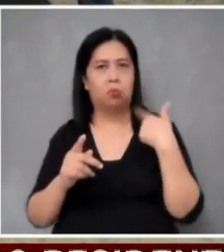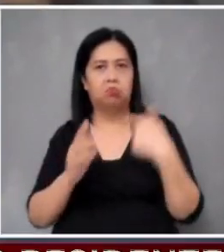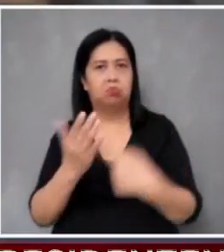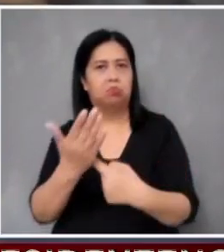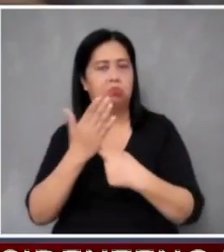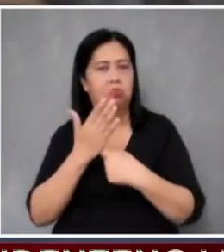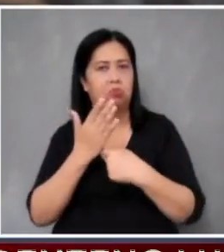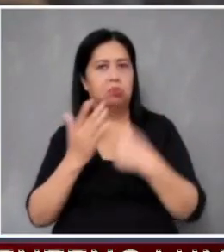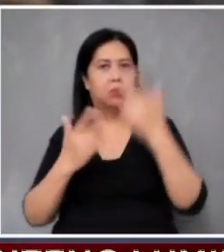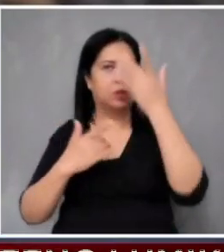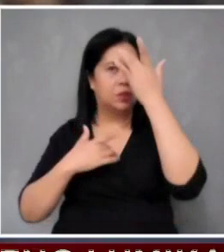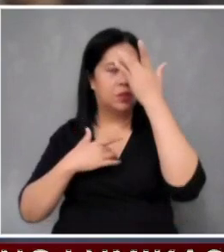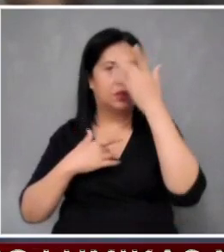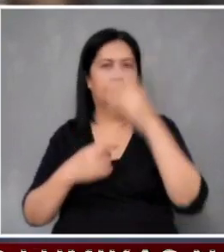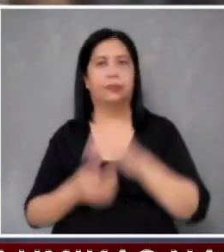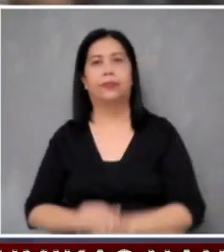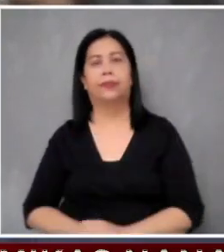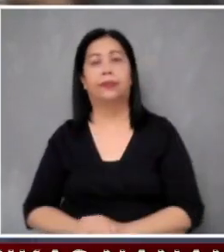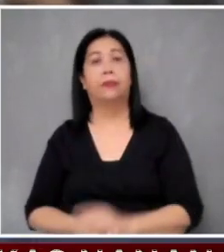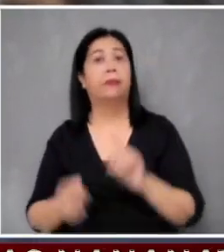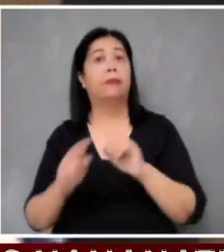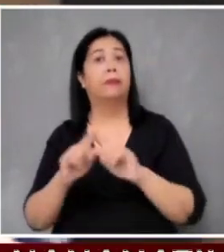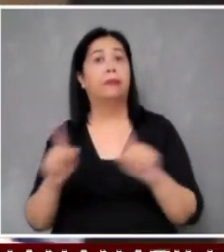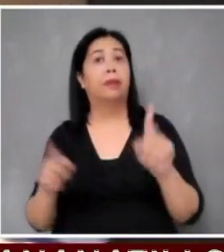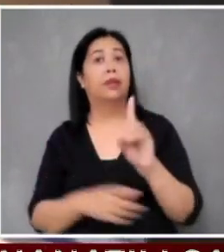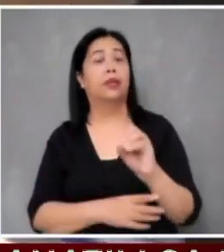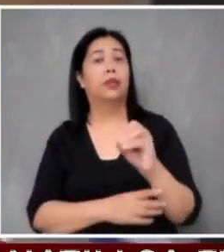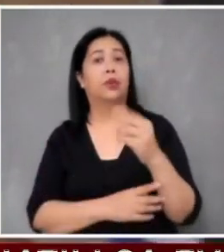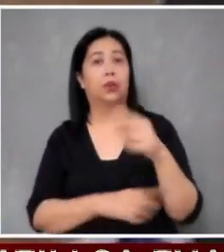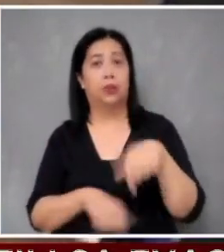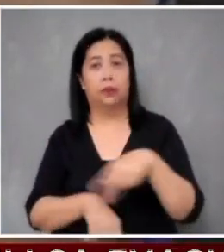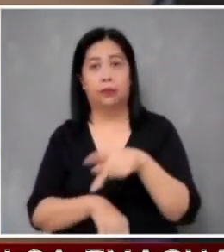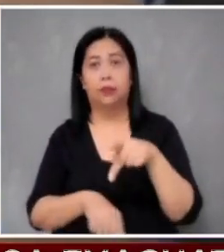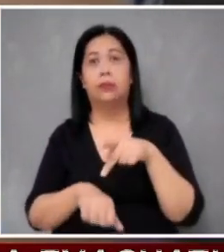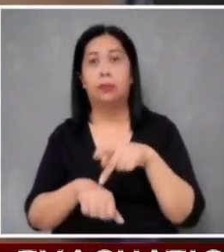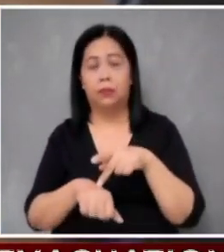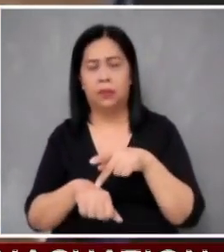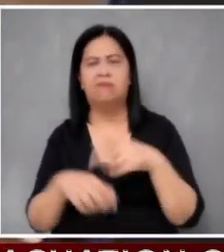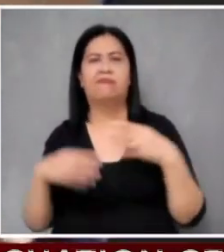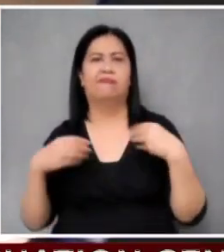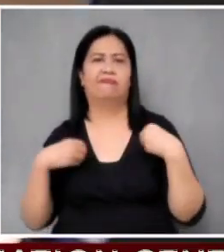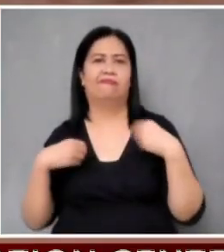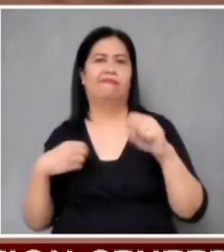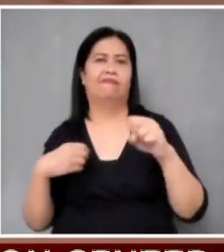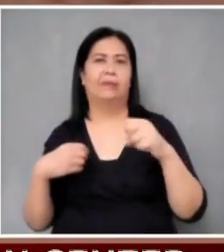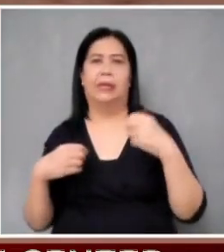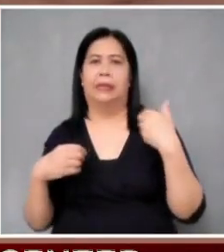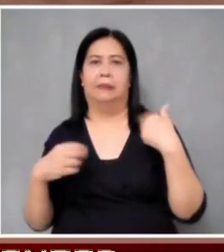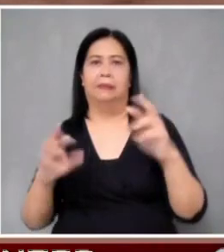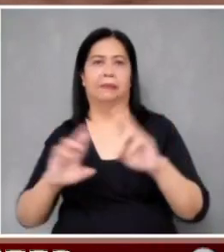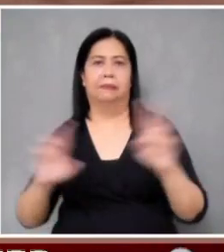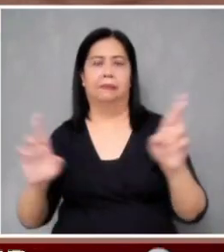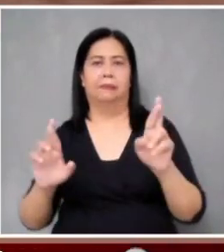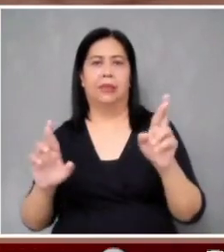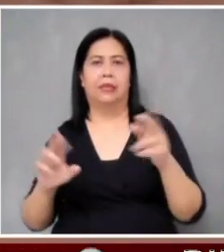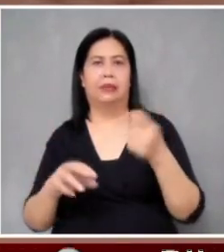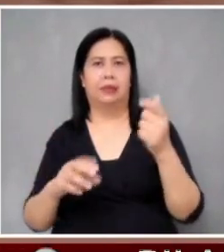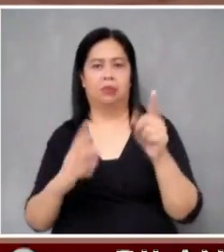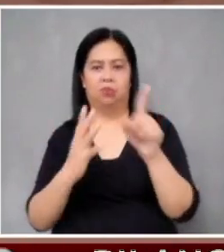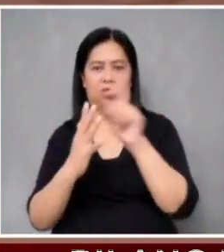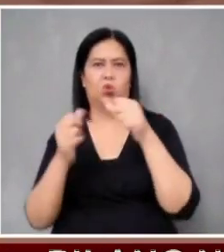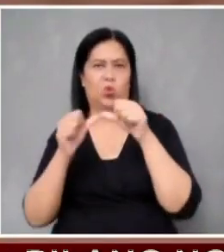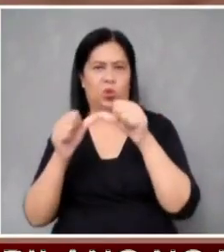ng sakit. Pero ang Department of Health sa Pilipinas, aminadong hindi pa handa tanggalin ang contact tracing at